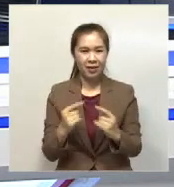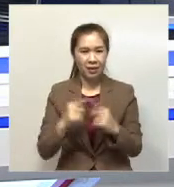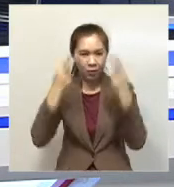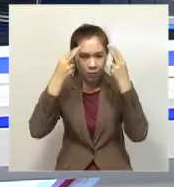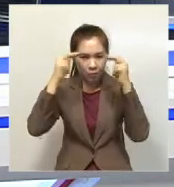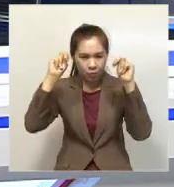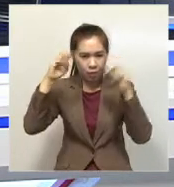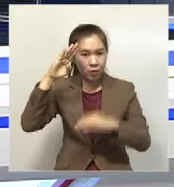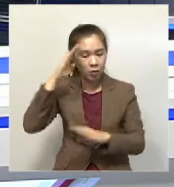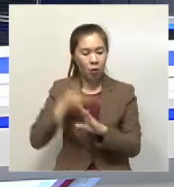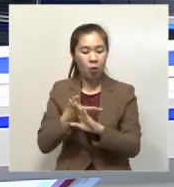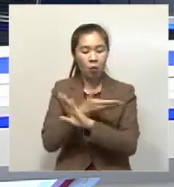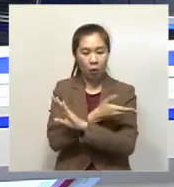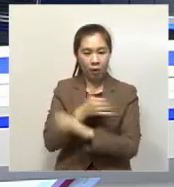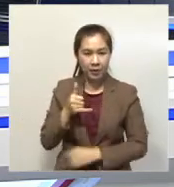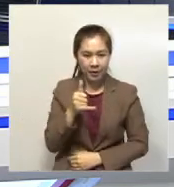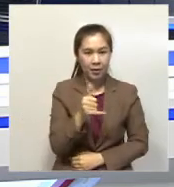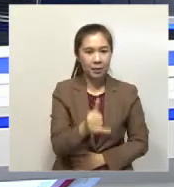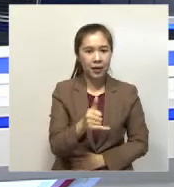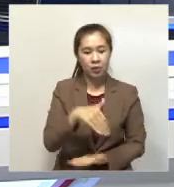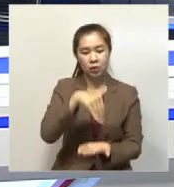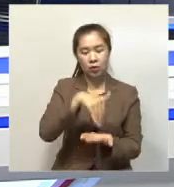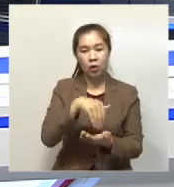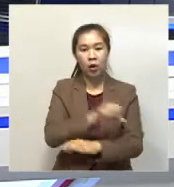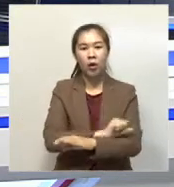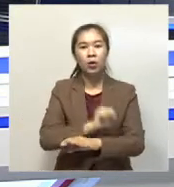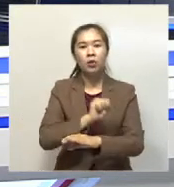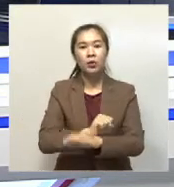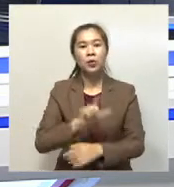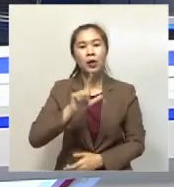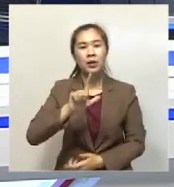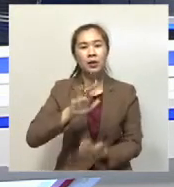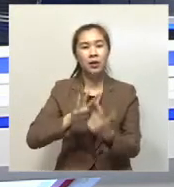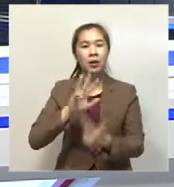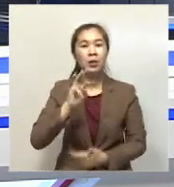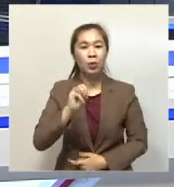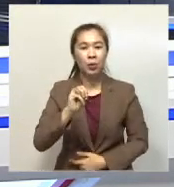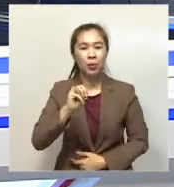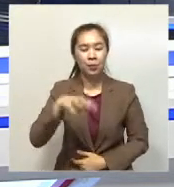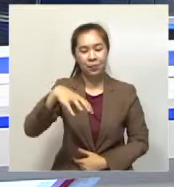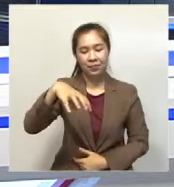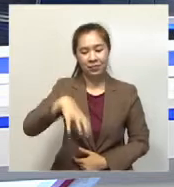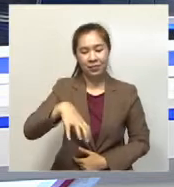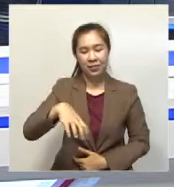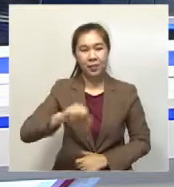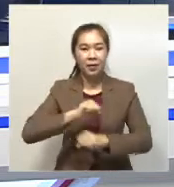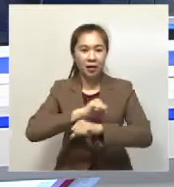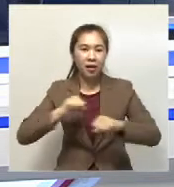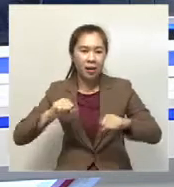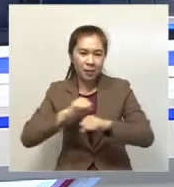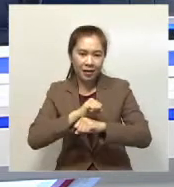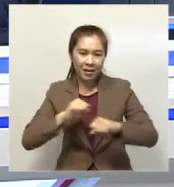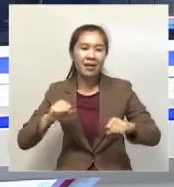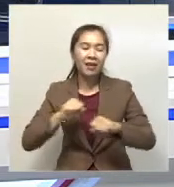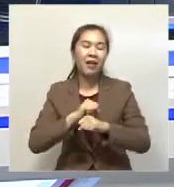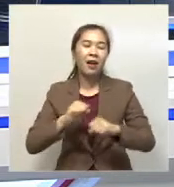ทางไปก่อนเวลา ใช่ เพื่อที่จะเดินทางไปที่สวนลุมพินี ไปสวนลุมนะคะไปฝึกไทเก๊กไปรำมวยจี